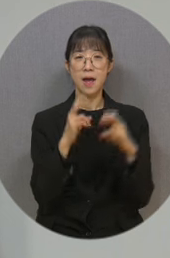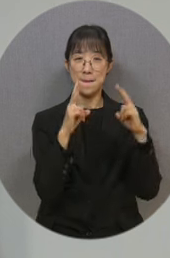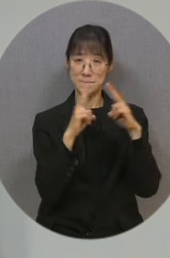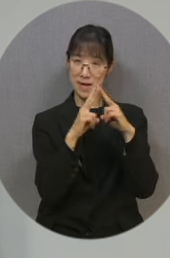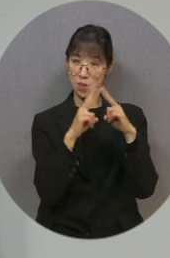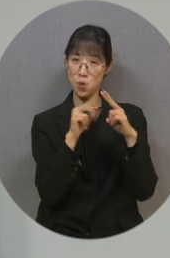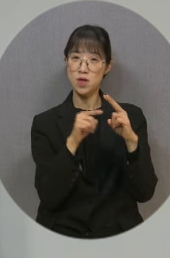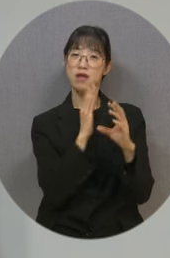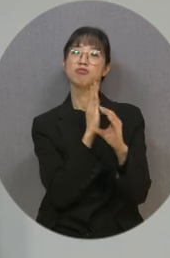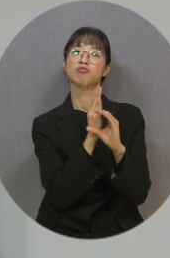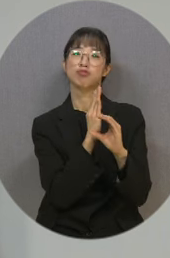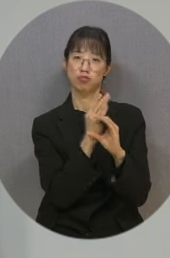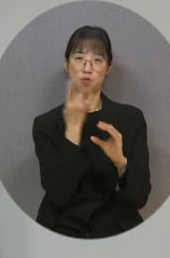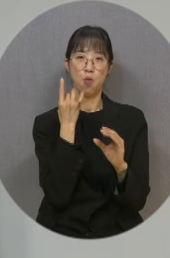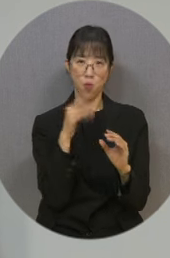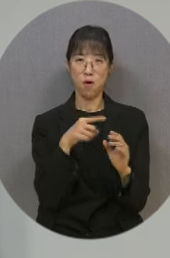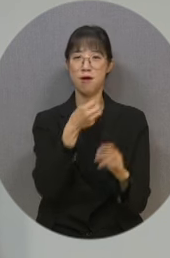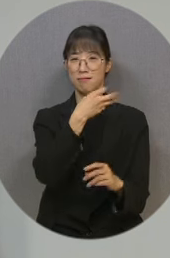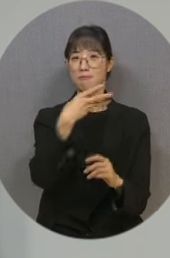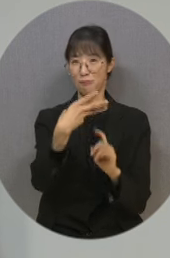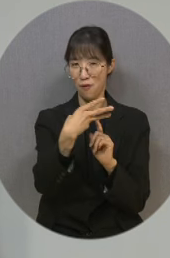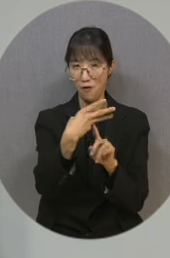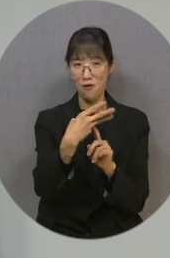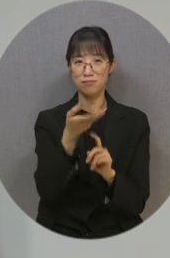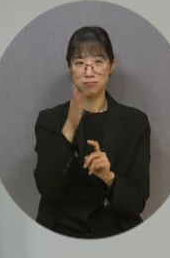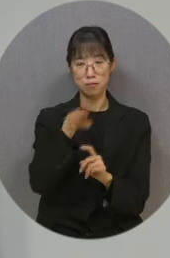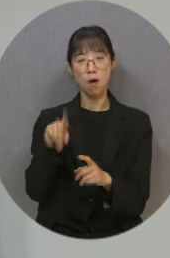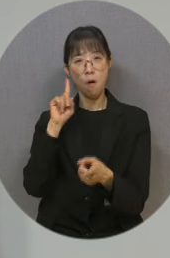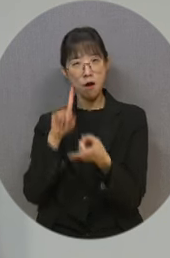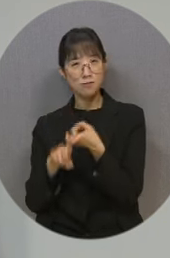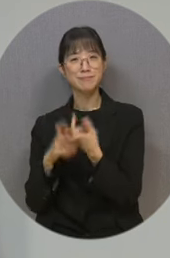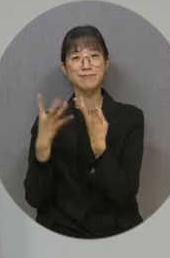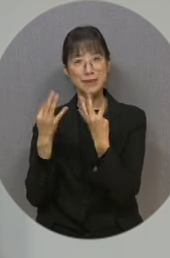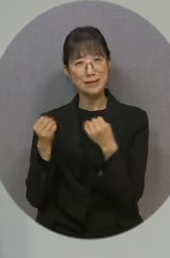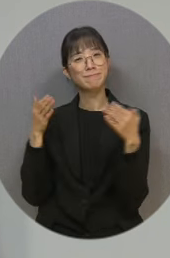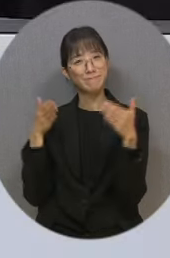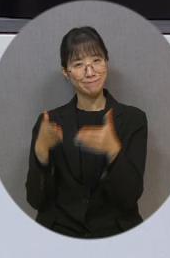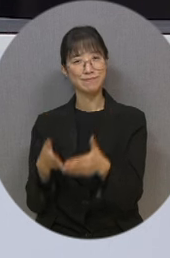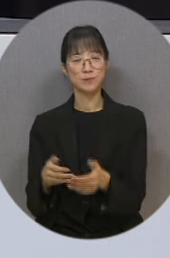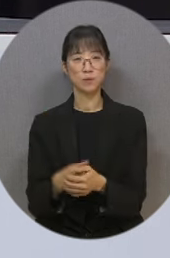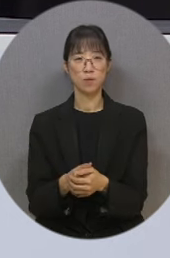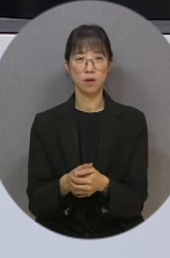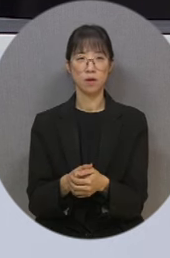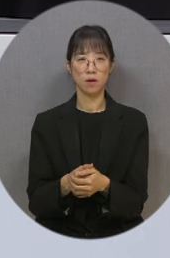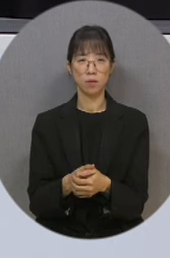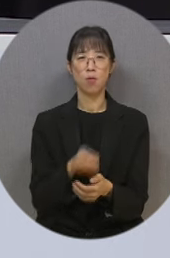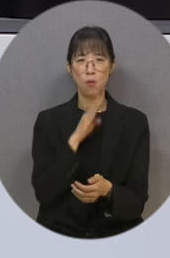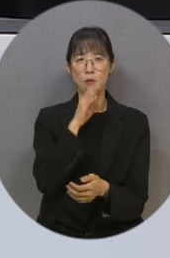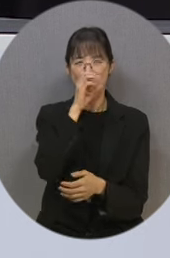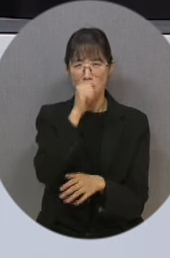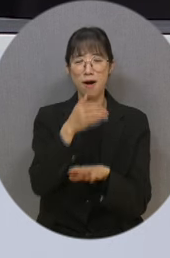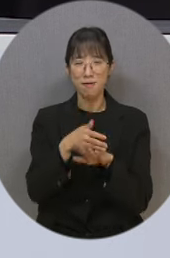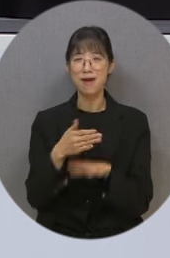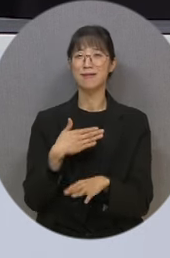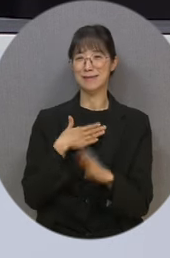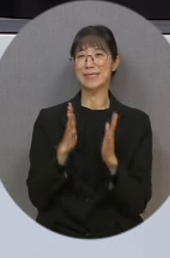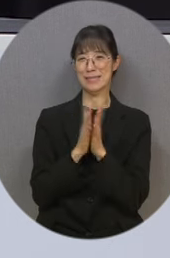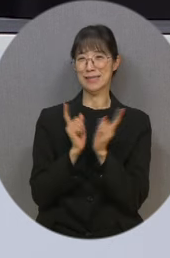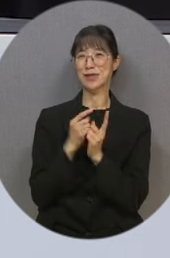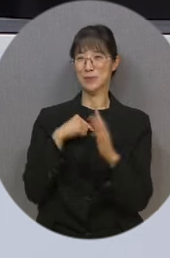반도체 에가 중심인 삼성에서도 굉장히 관심을 많이 갖고 있었습니다 제가 직접 한번 갔다 왔습니다